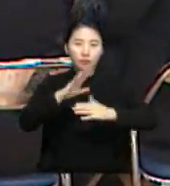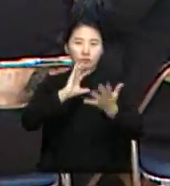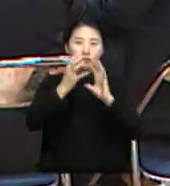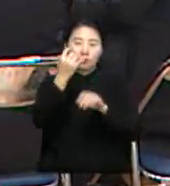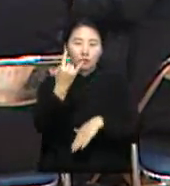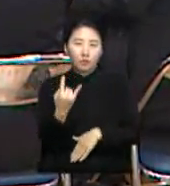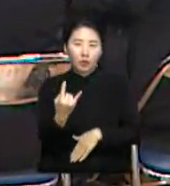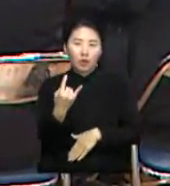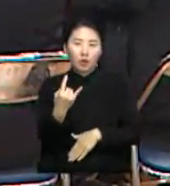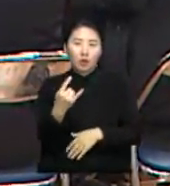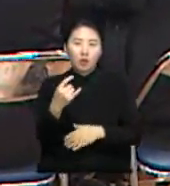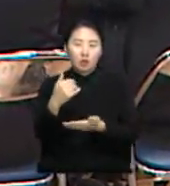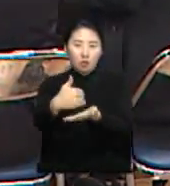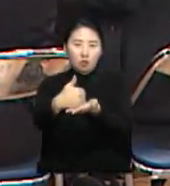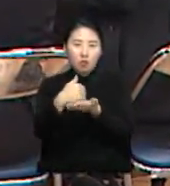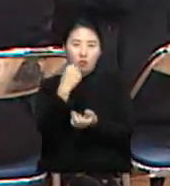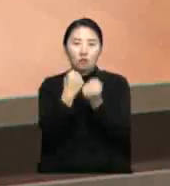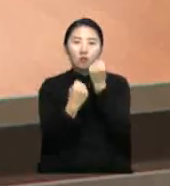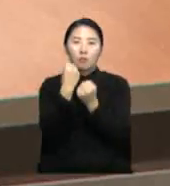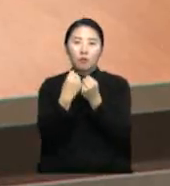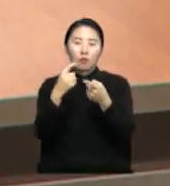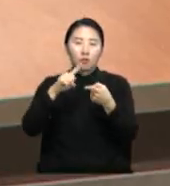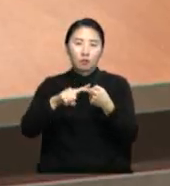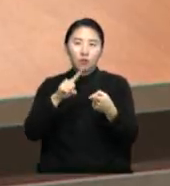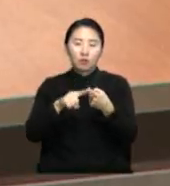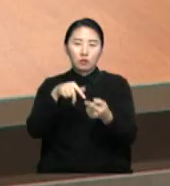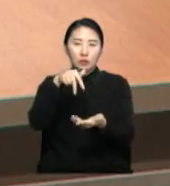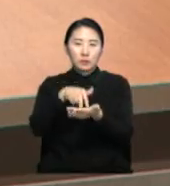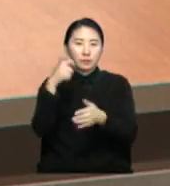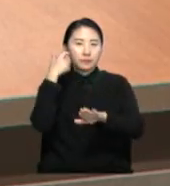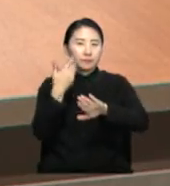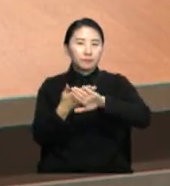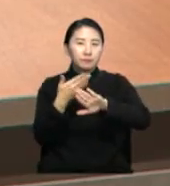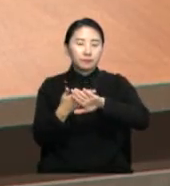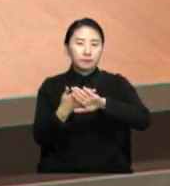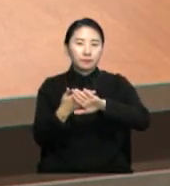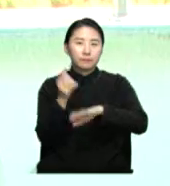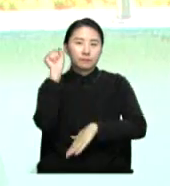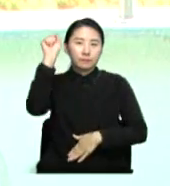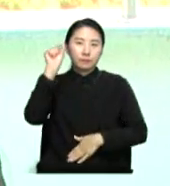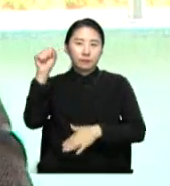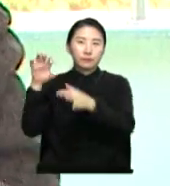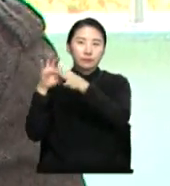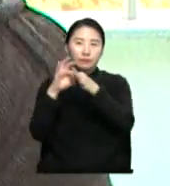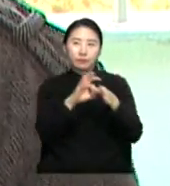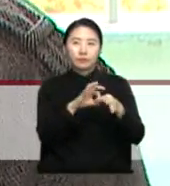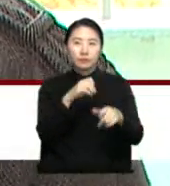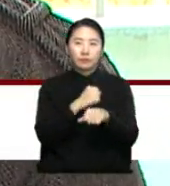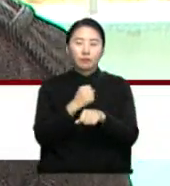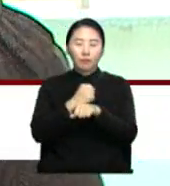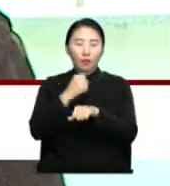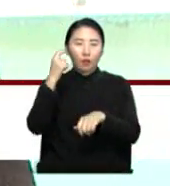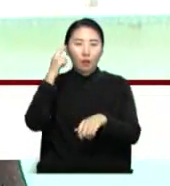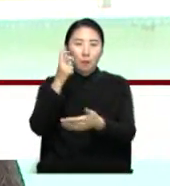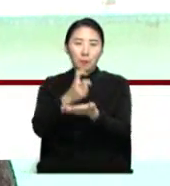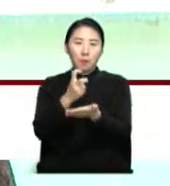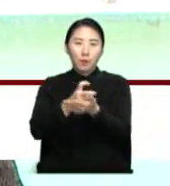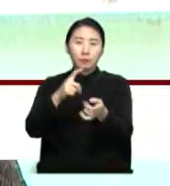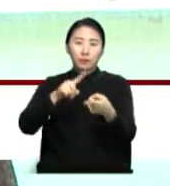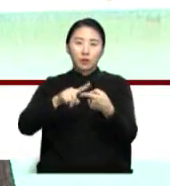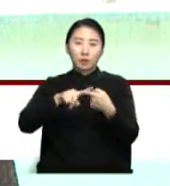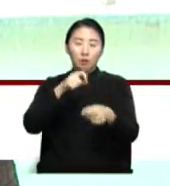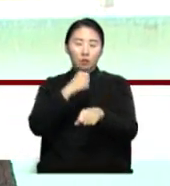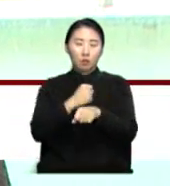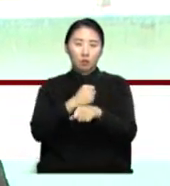돌연 민원설명회로 바뀌었다며 입장을 거부하고 반대 시위가 한창입니다. 합법적이고 법대로 하고